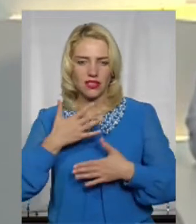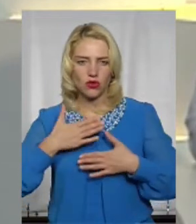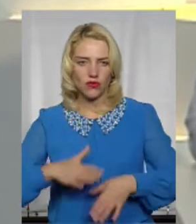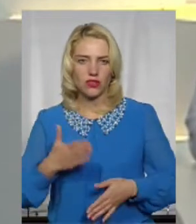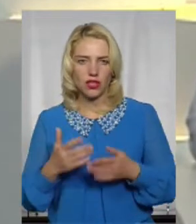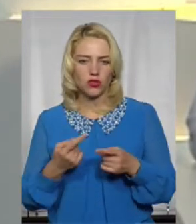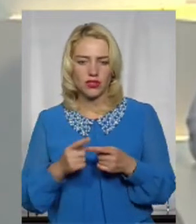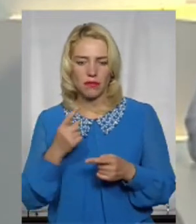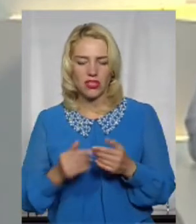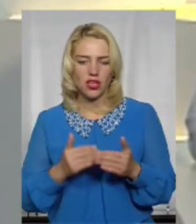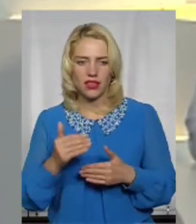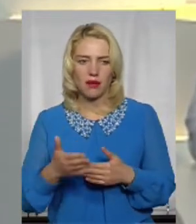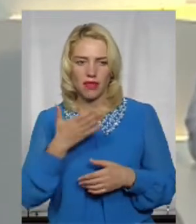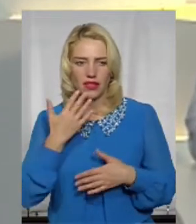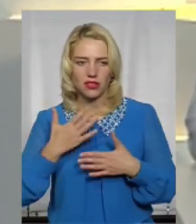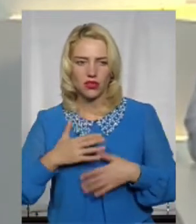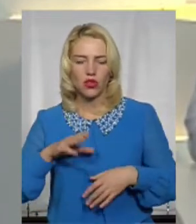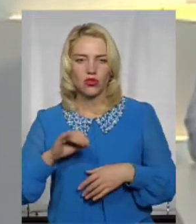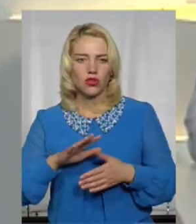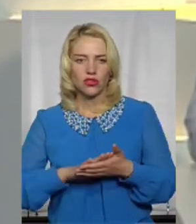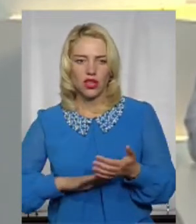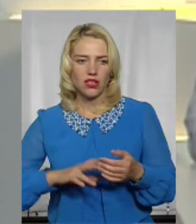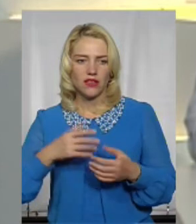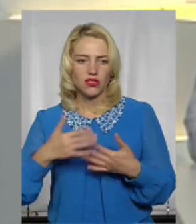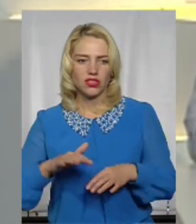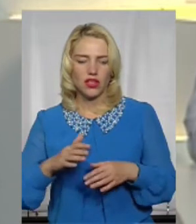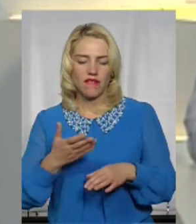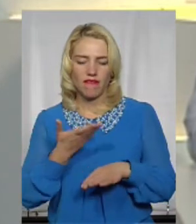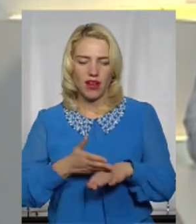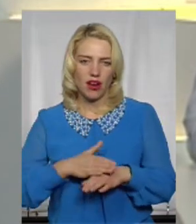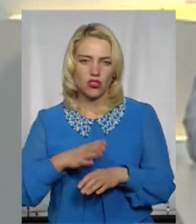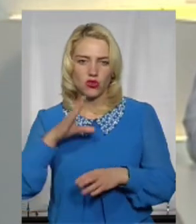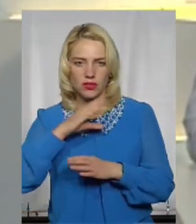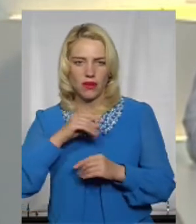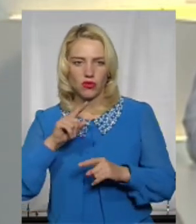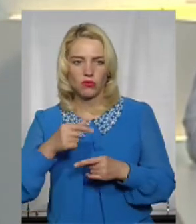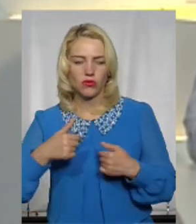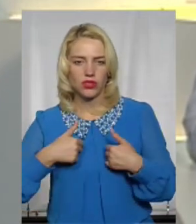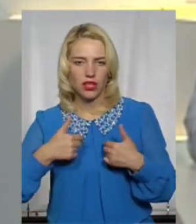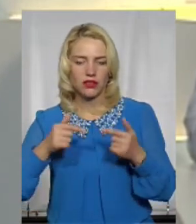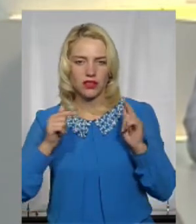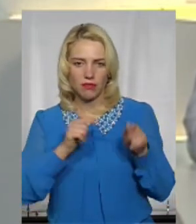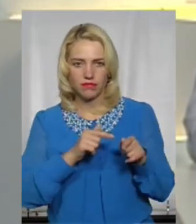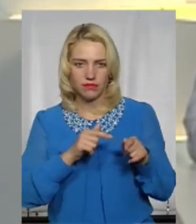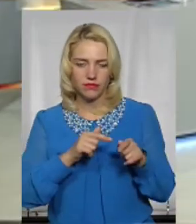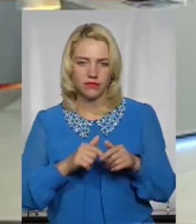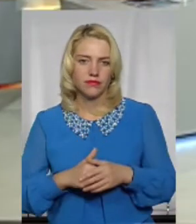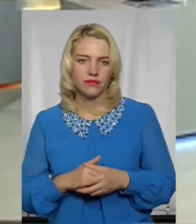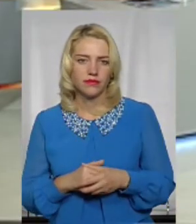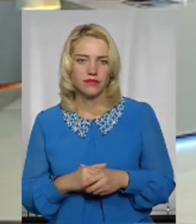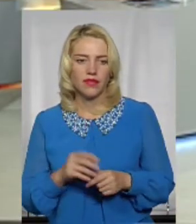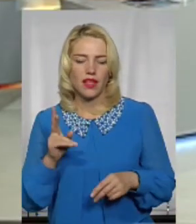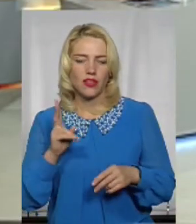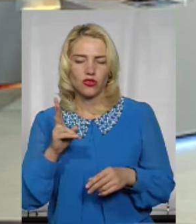це перший етап, вже не задовільняє, то далі вже дуже важко справлятись. Тому я там вже, ну,